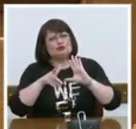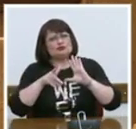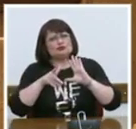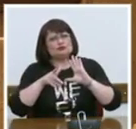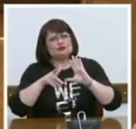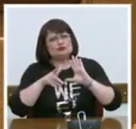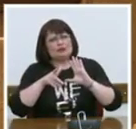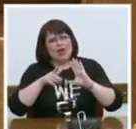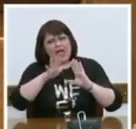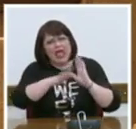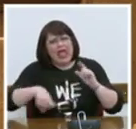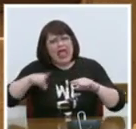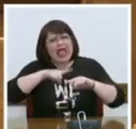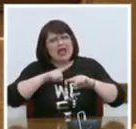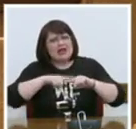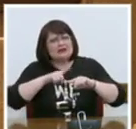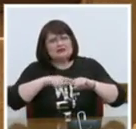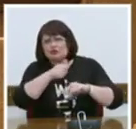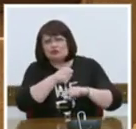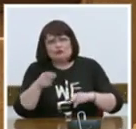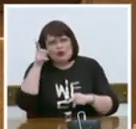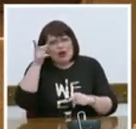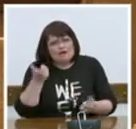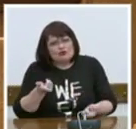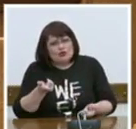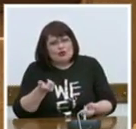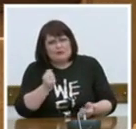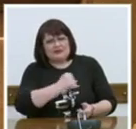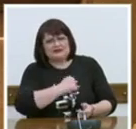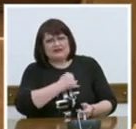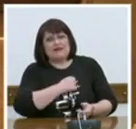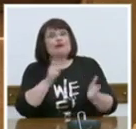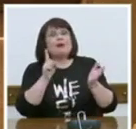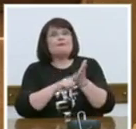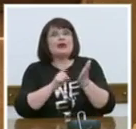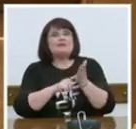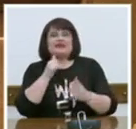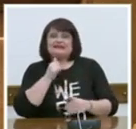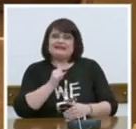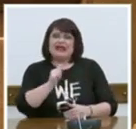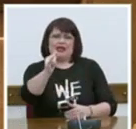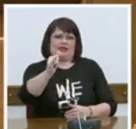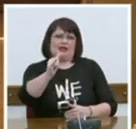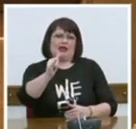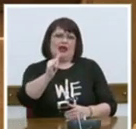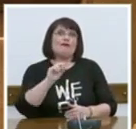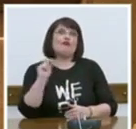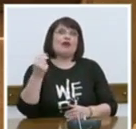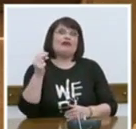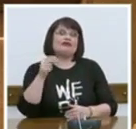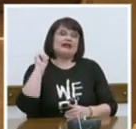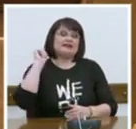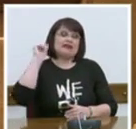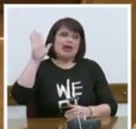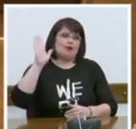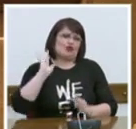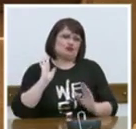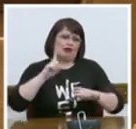Είναι πάγια και βασική θέση μας ότι πρέπει να εκλέγεται σταθερός αριθμός ομογενών βουλευτών στο ελληνικό